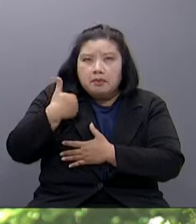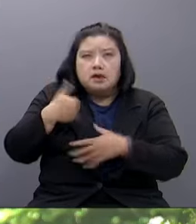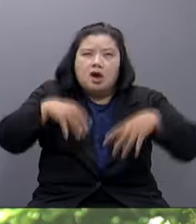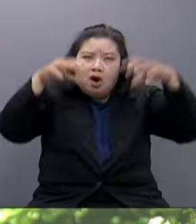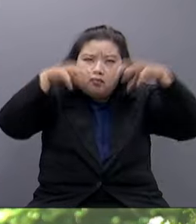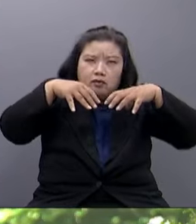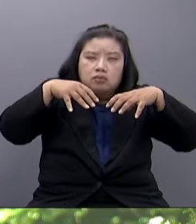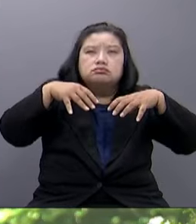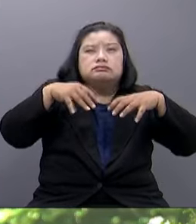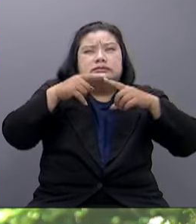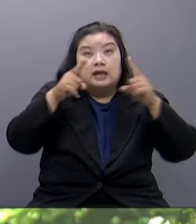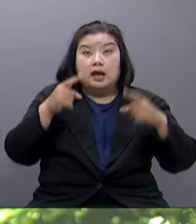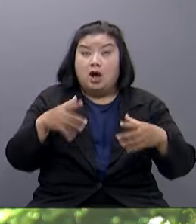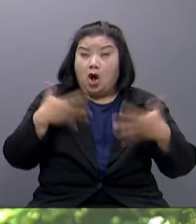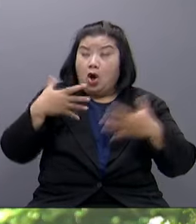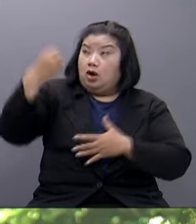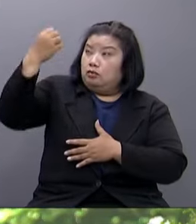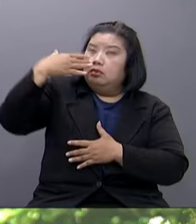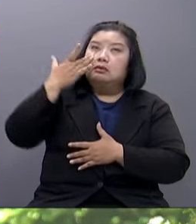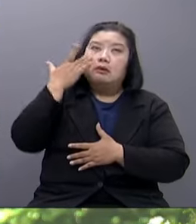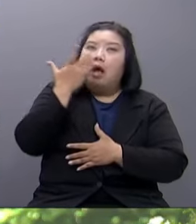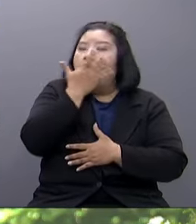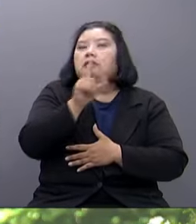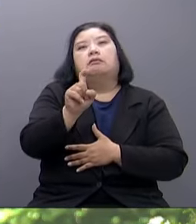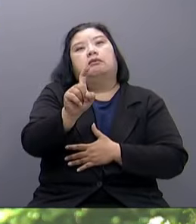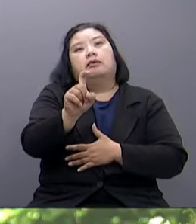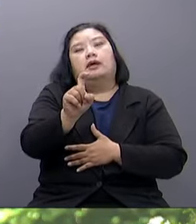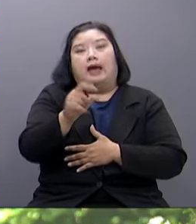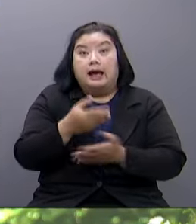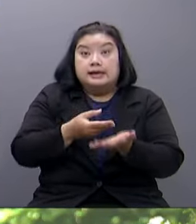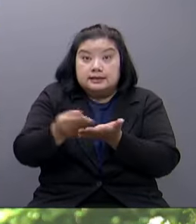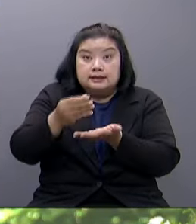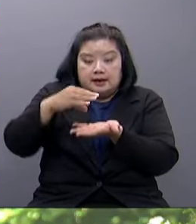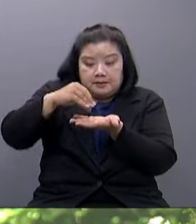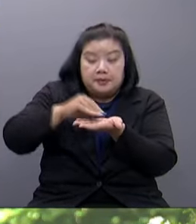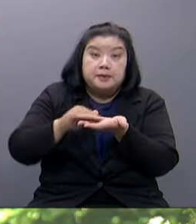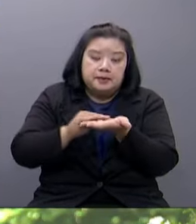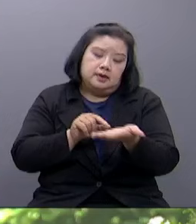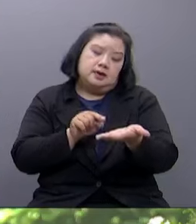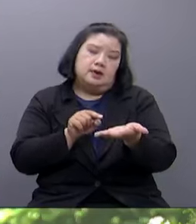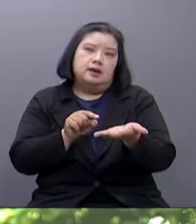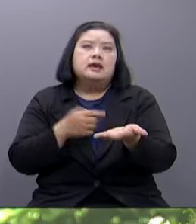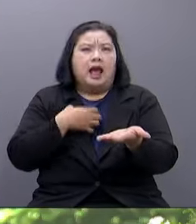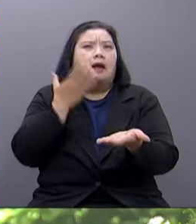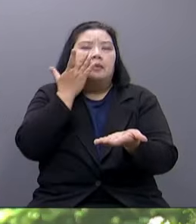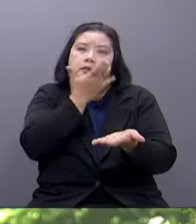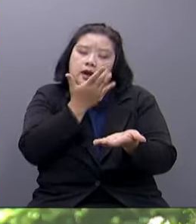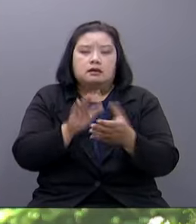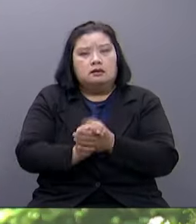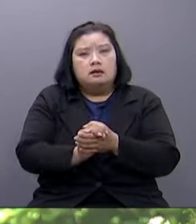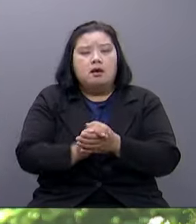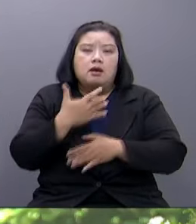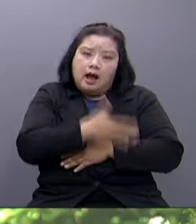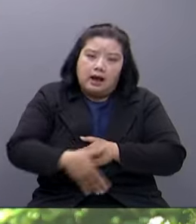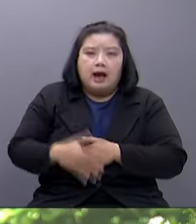นั้น ช่วงทแถดแงๆ ก็ยงคงทำรายผิวได้เหือกัเวลาเราซ้อครมกแด เรากจะเลือกวาใช้กัผิวหน้าผิวกลาย Warsaw เข้จะมี